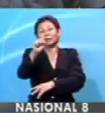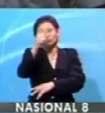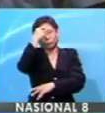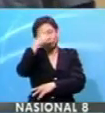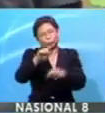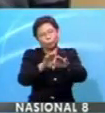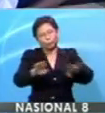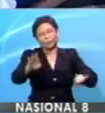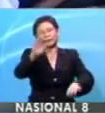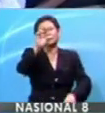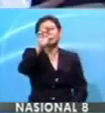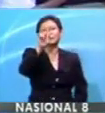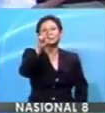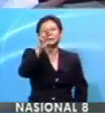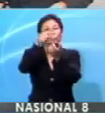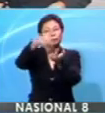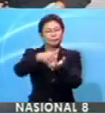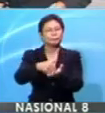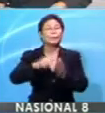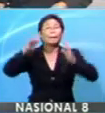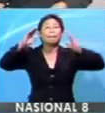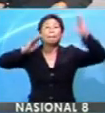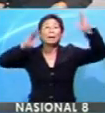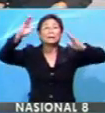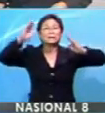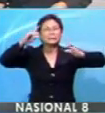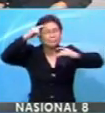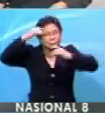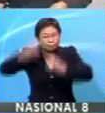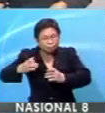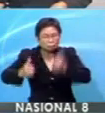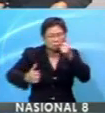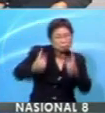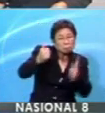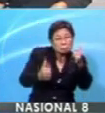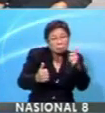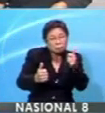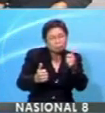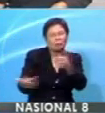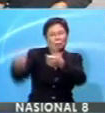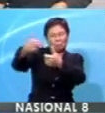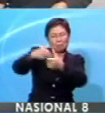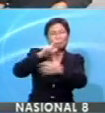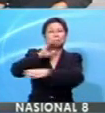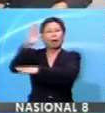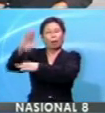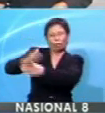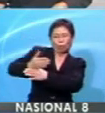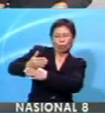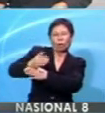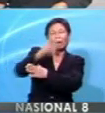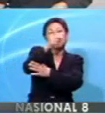berita RTM Malaysia akan membuat keputusan samaada ia akan menyertai perjanjian perkongsian